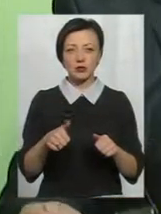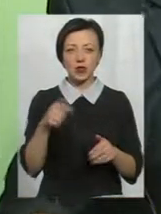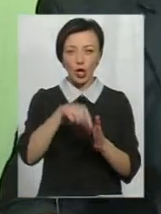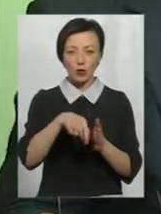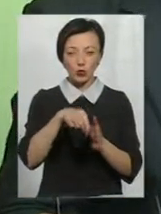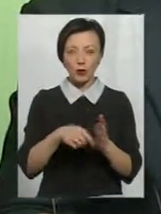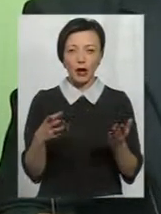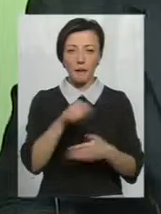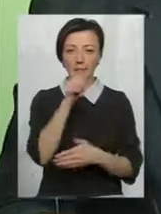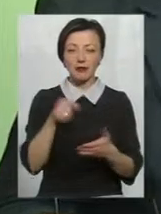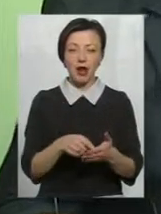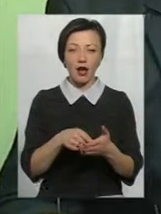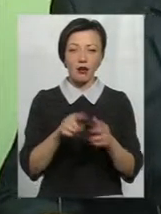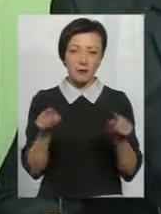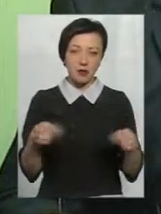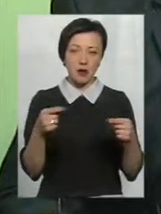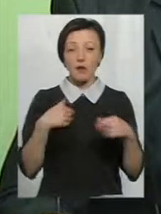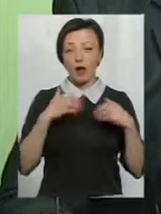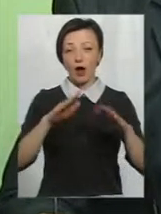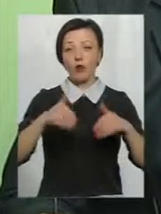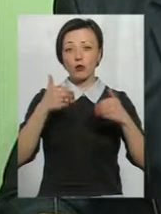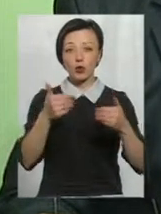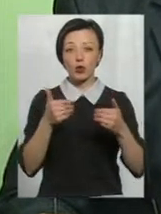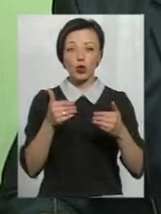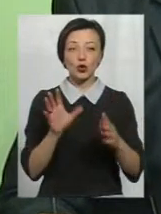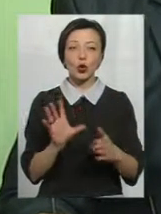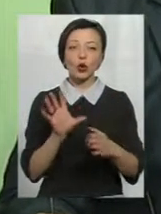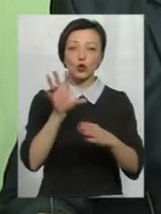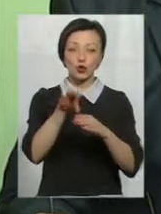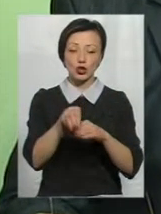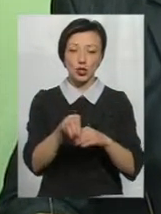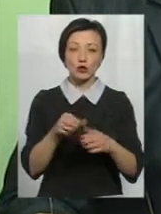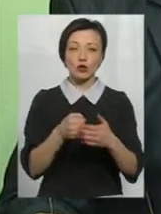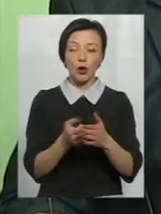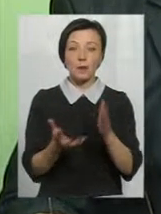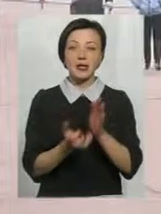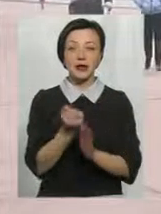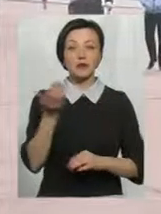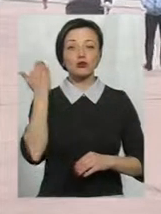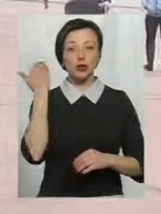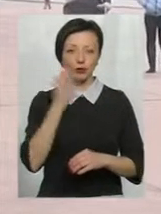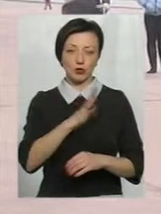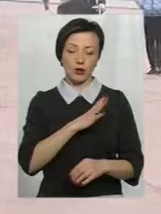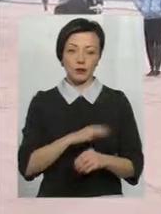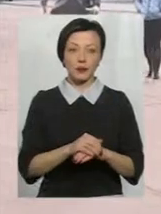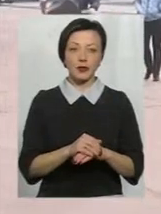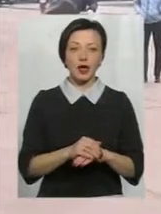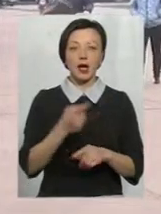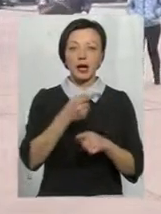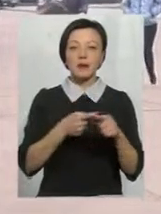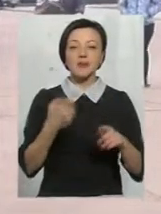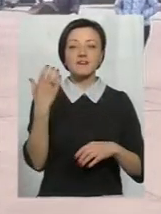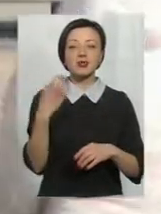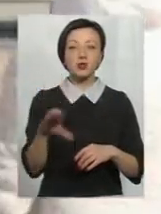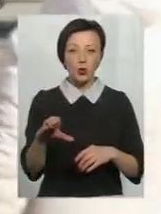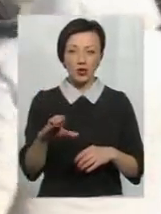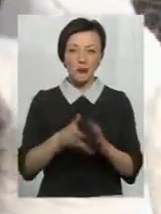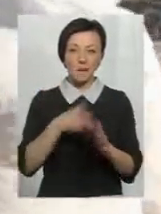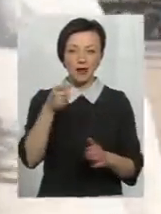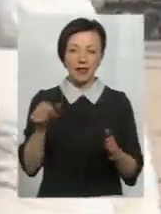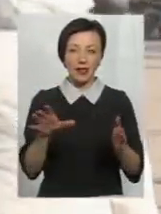яке питання порушено, ми просто рекомендуємо долучитися до підтримання тої петиції. Майже півсотні петицій до Хмельницької міської